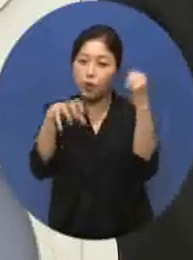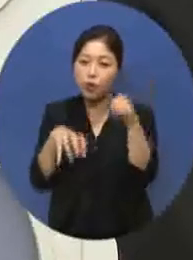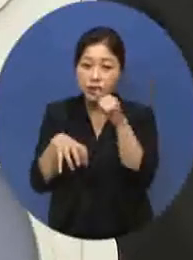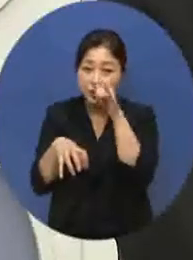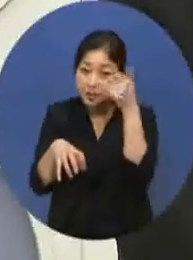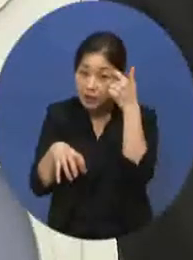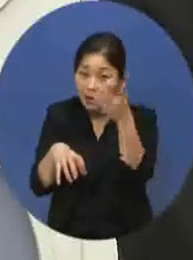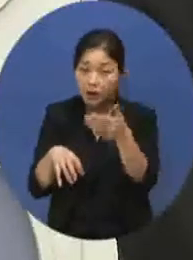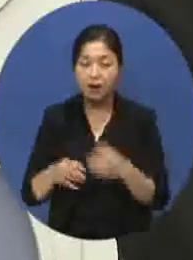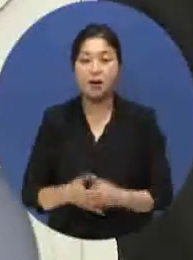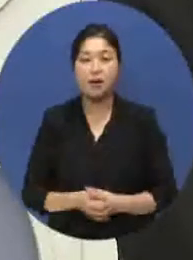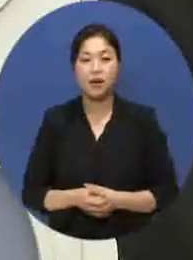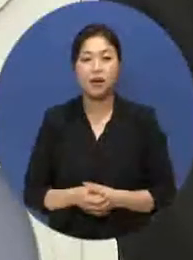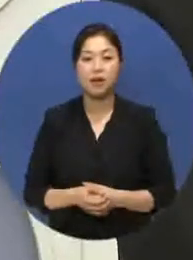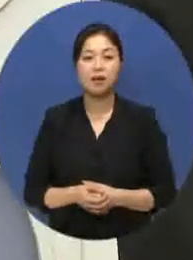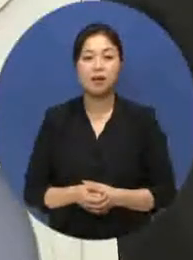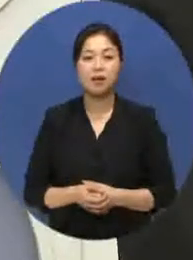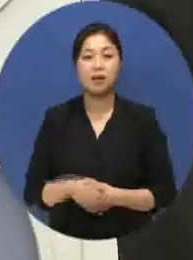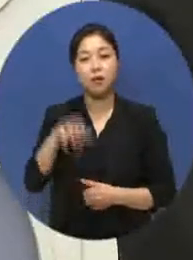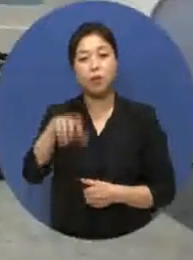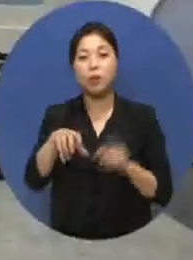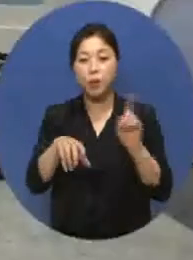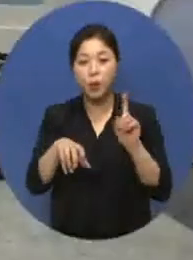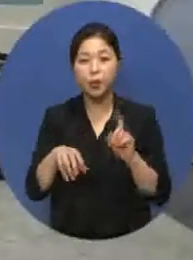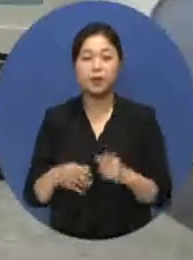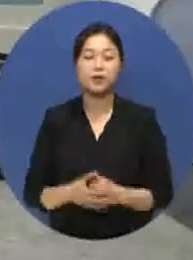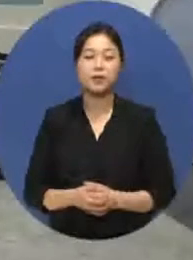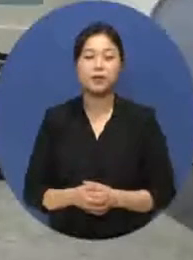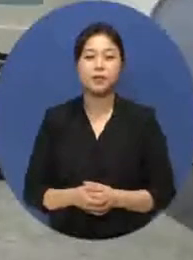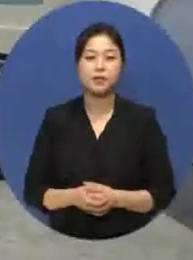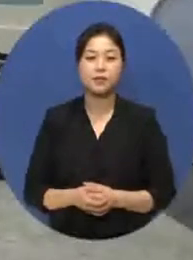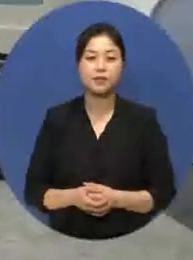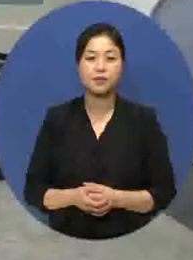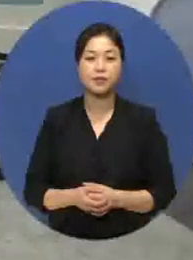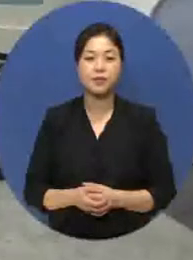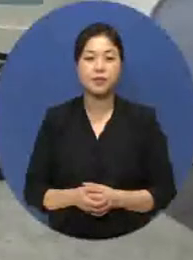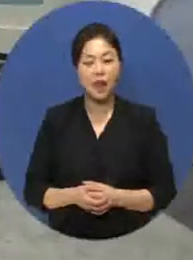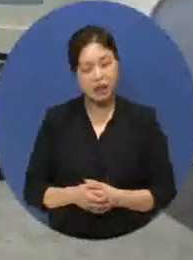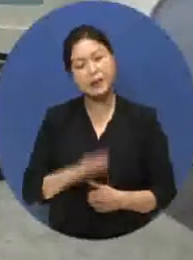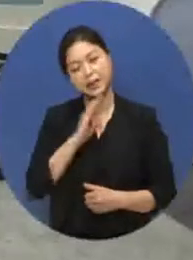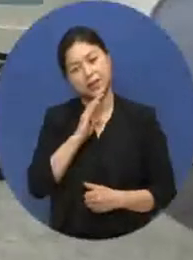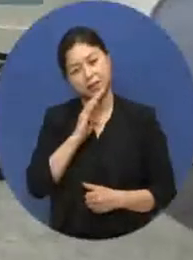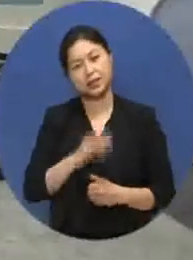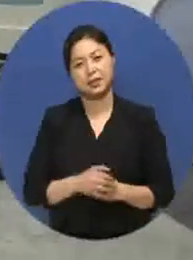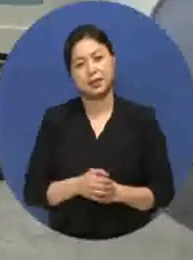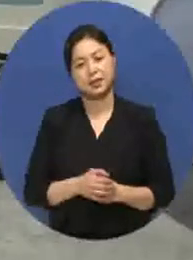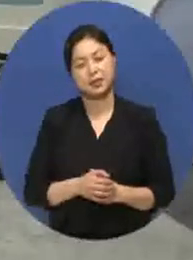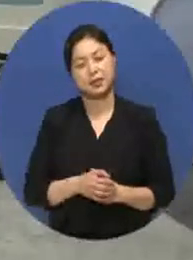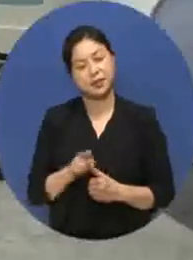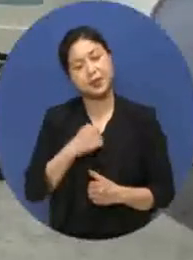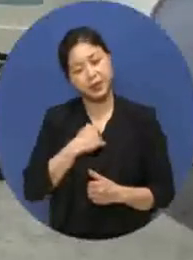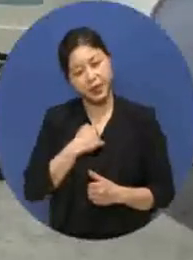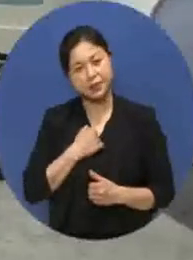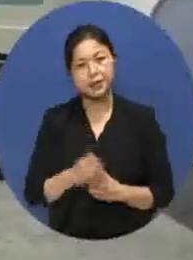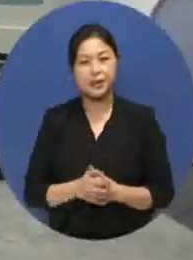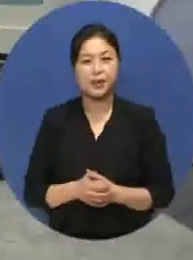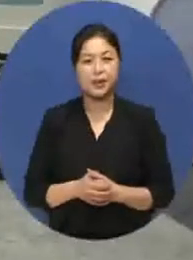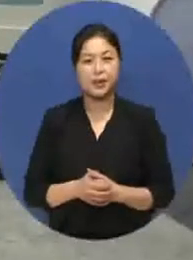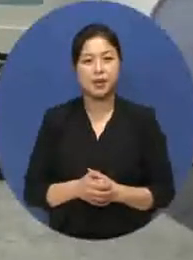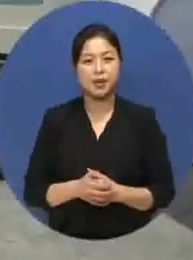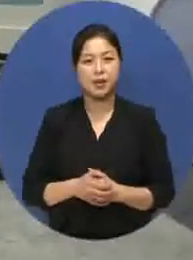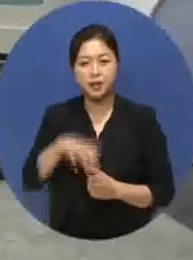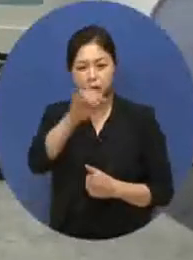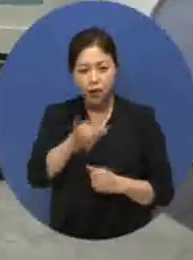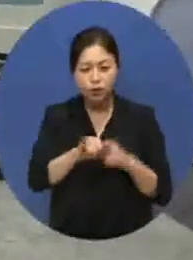게 있나요? 어디에서 하게 되나요? 그 문제가 갑갑하죠. 그러니까 구조적으로 정규적으로 공연장은